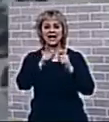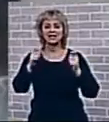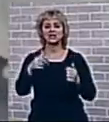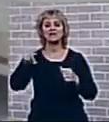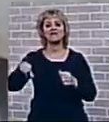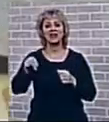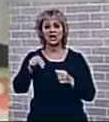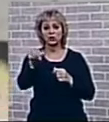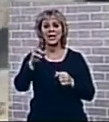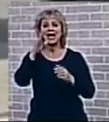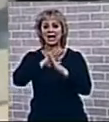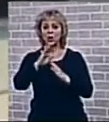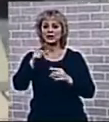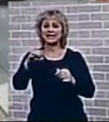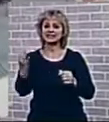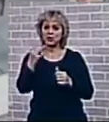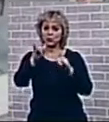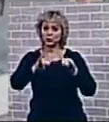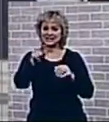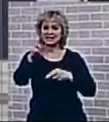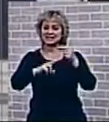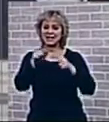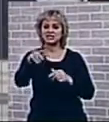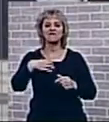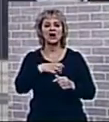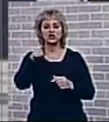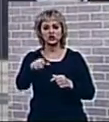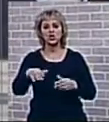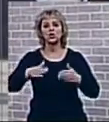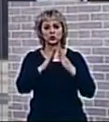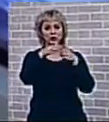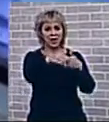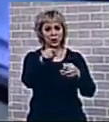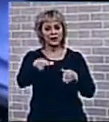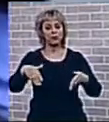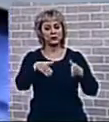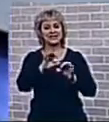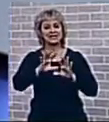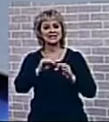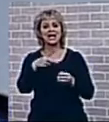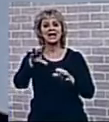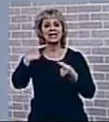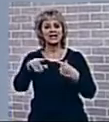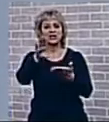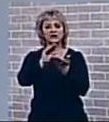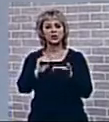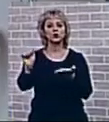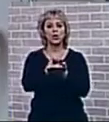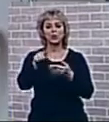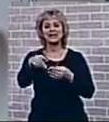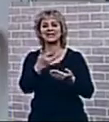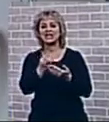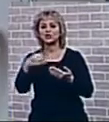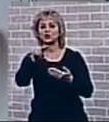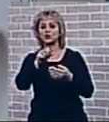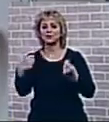в Волгодонском эколого-историческом музее. О строительстве важнейшего судоходного пути рассказывают редкие фотографии, документы,